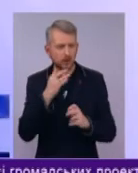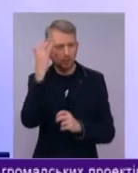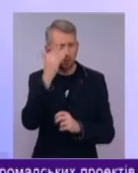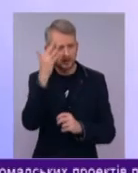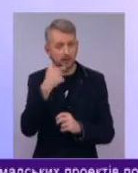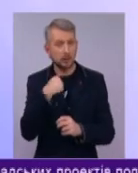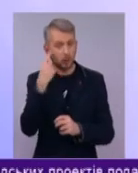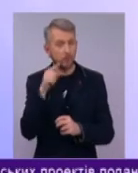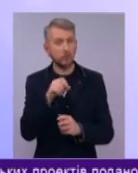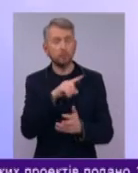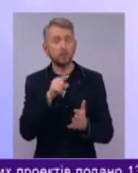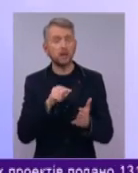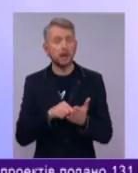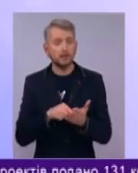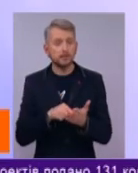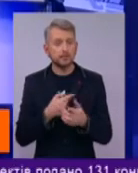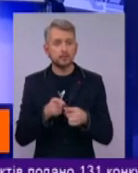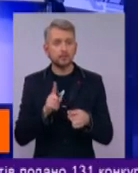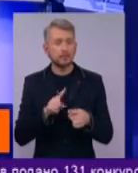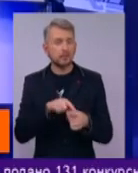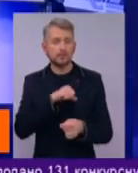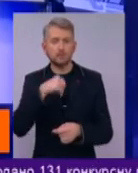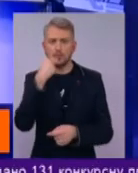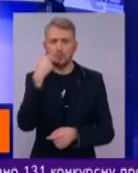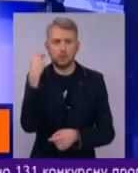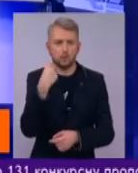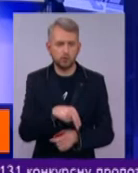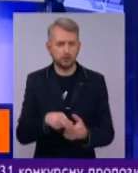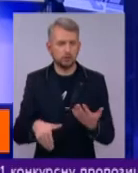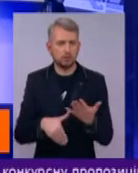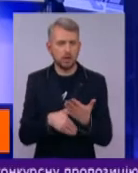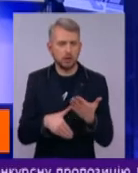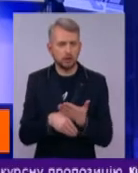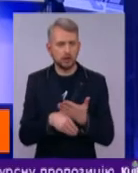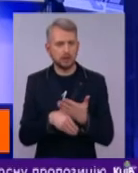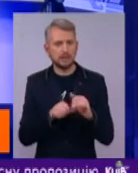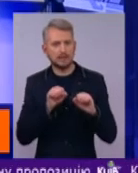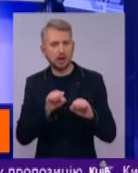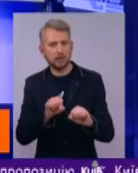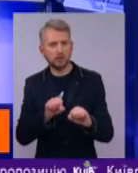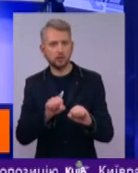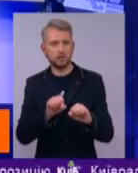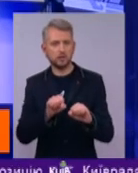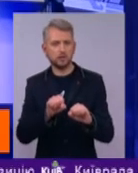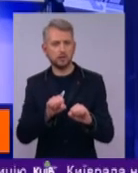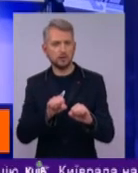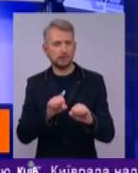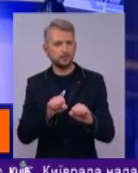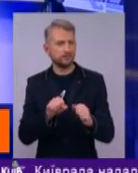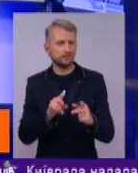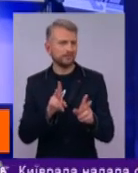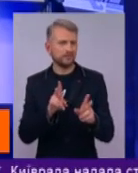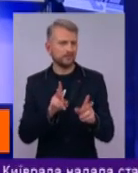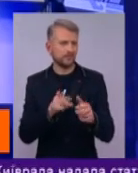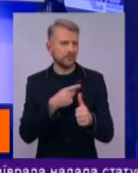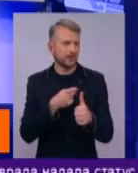я думаю, в цьому питанні це найдієвіший метод захисту, чи хочете називати, я не